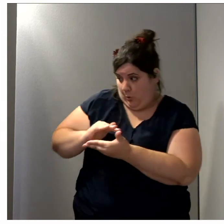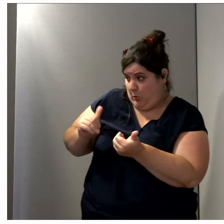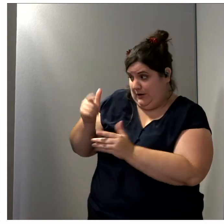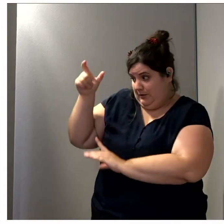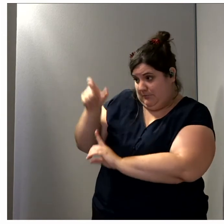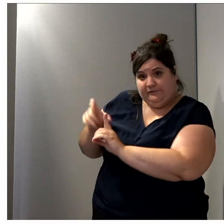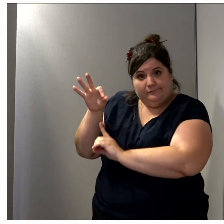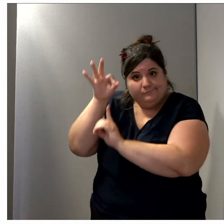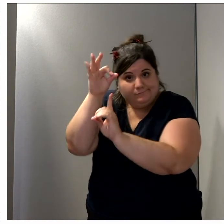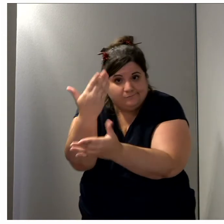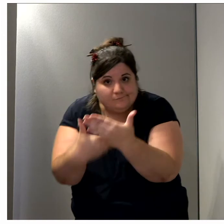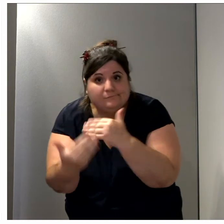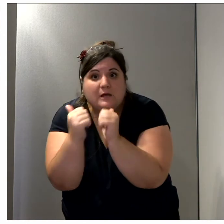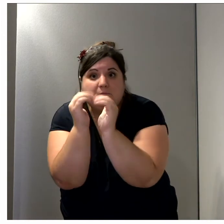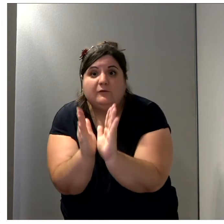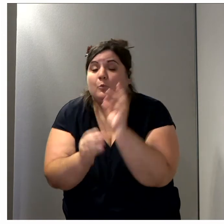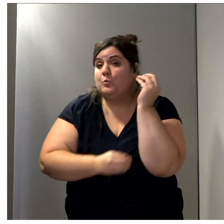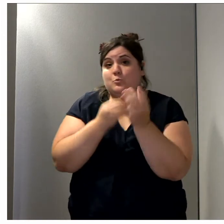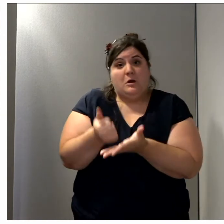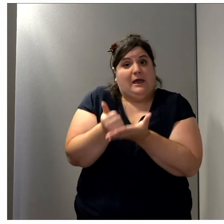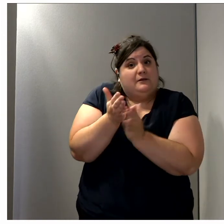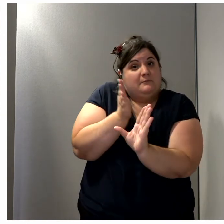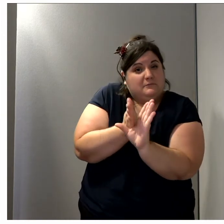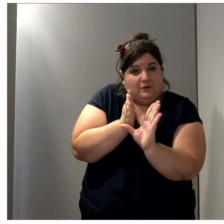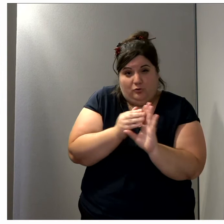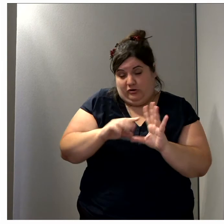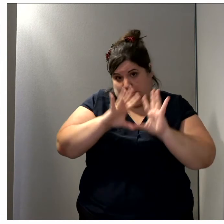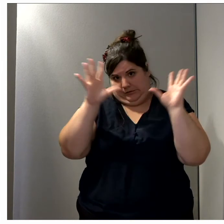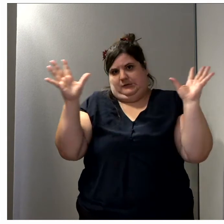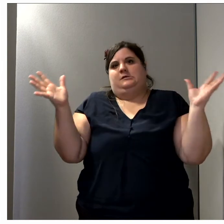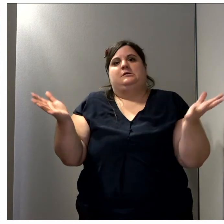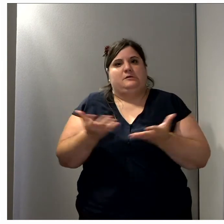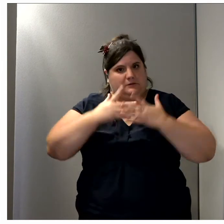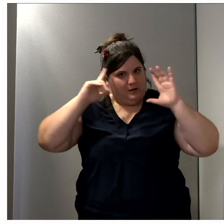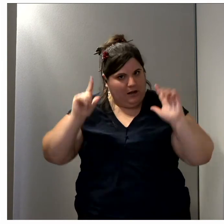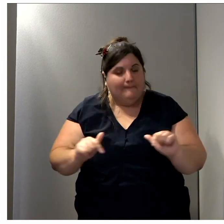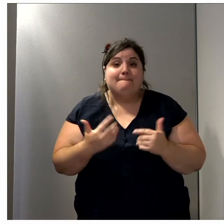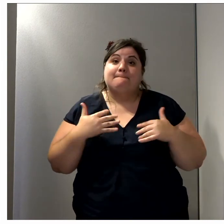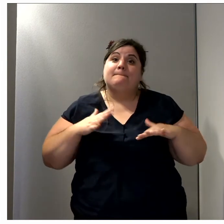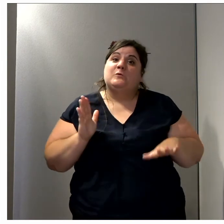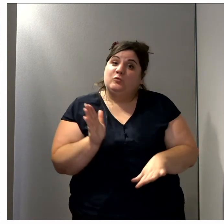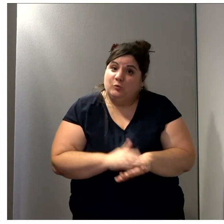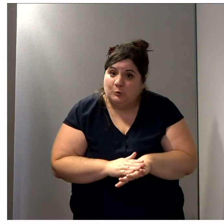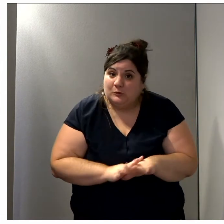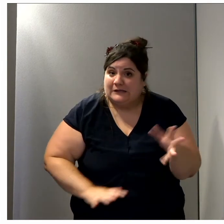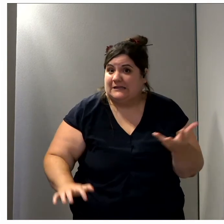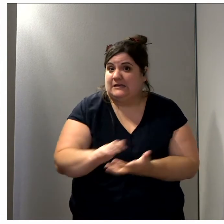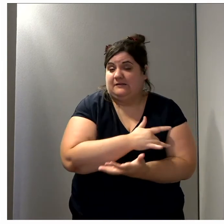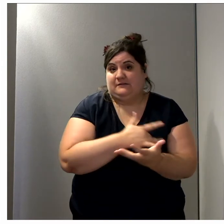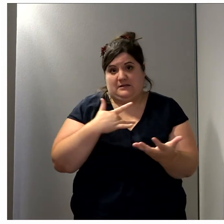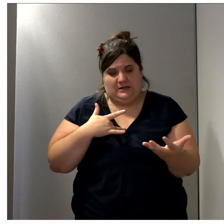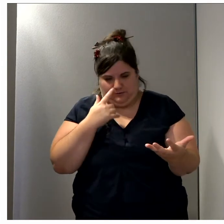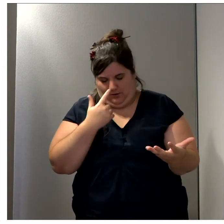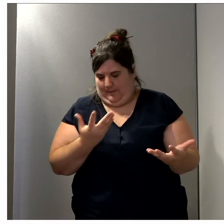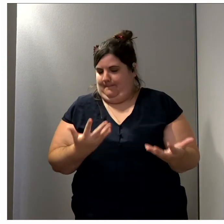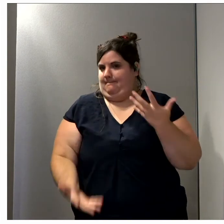nombre insuffisant, propose de l'aide psychologique. Mais la crise sanitaire a mis en évidence la nécessité